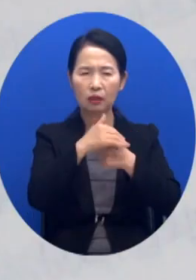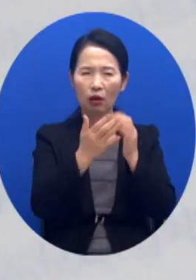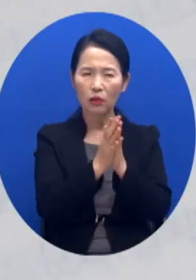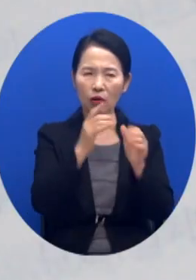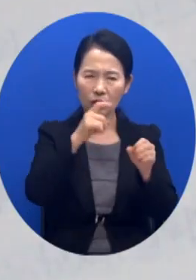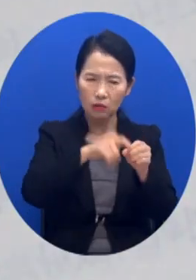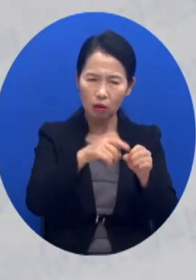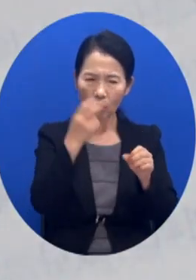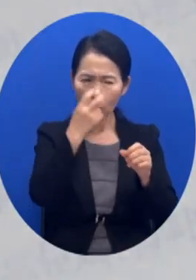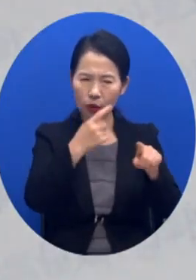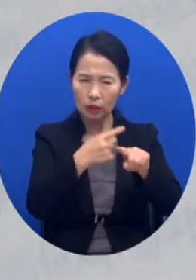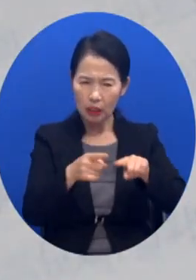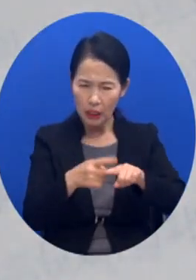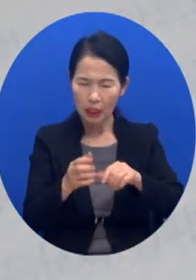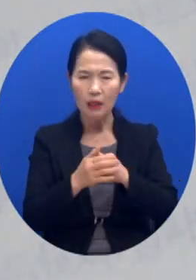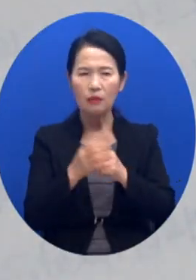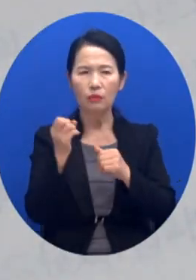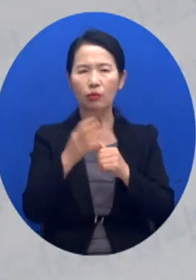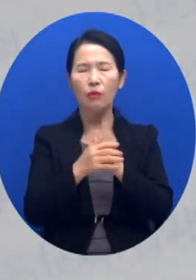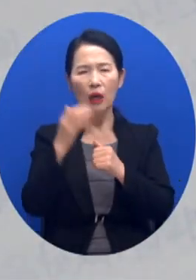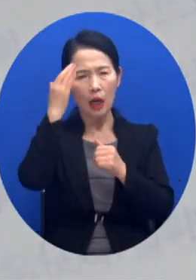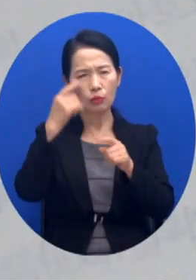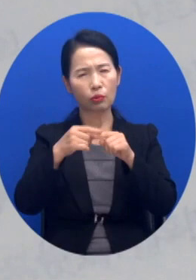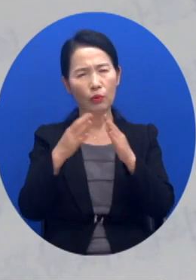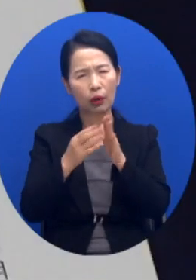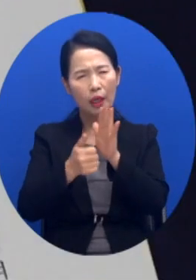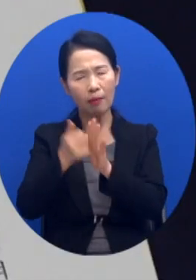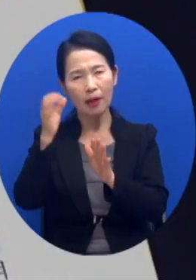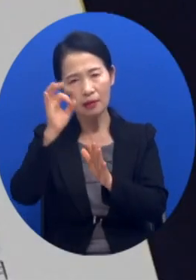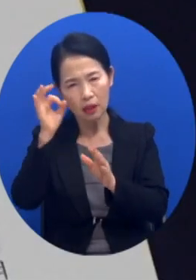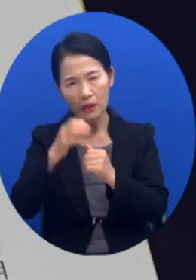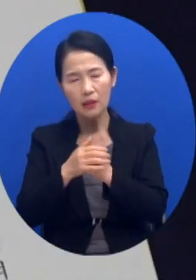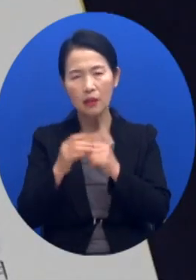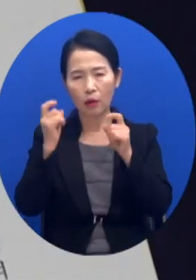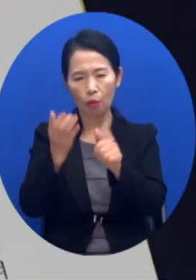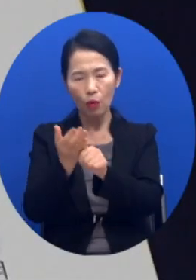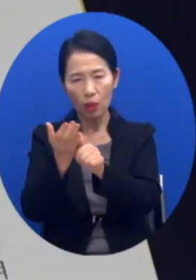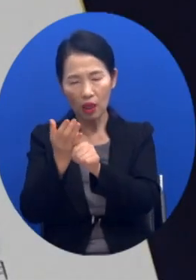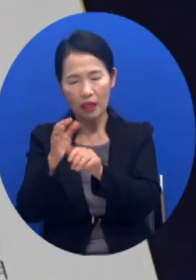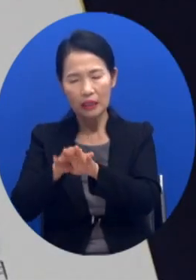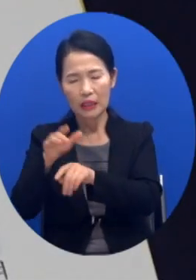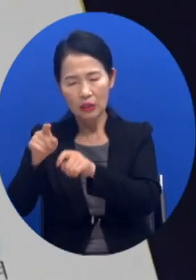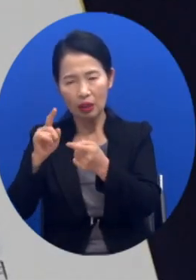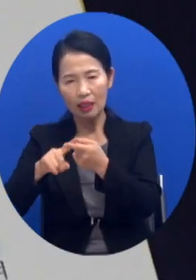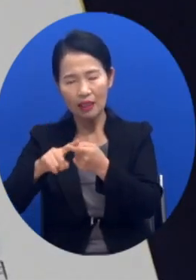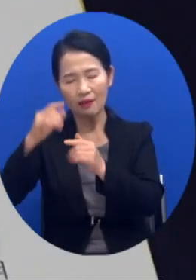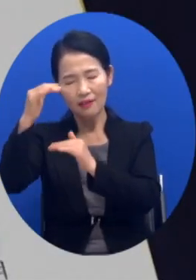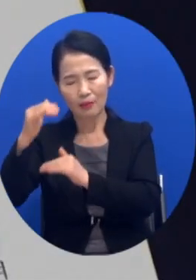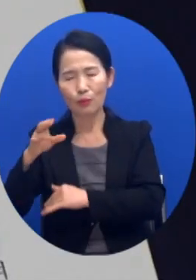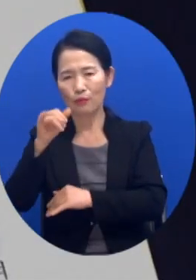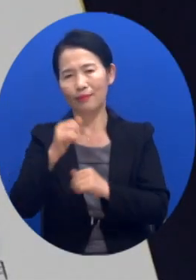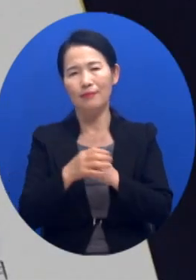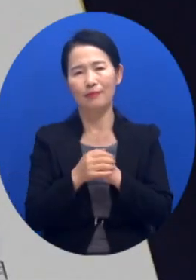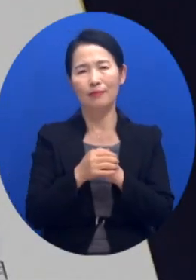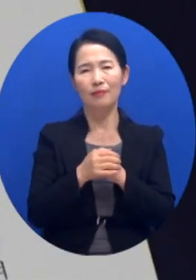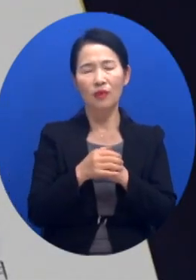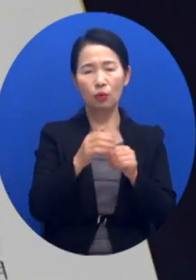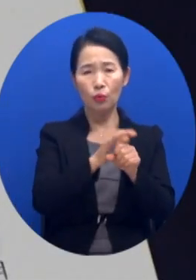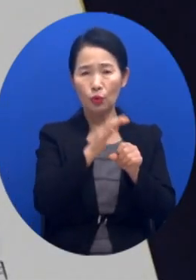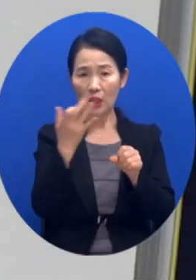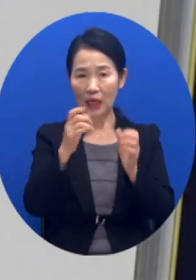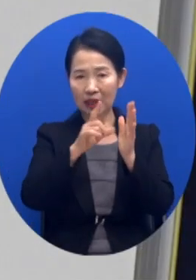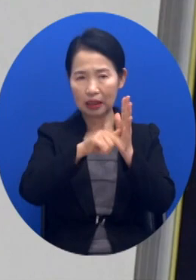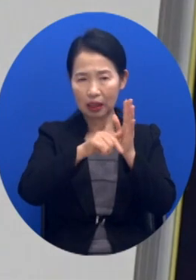맞는 신학과 교회, 한국교회의 희망찾기, 목회와 실천 등의 내용을 다루고 있습니다. 코로나19